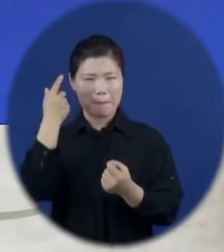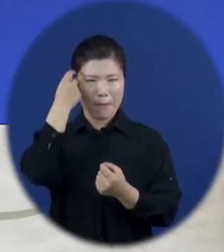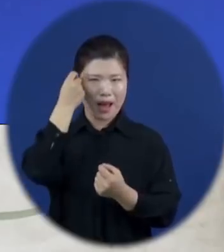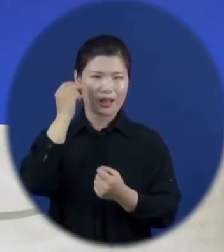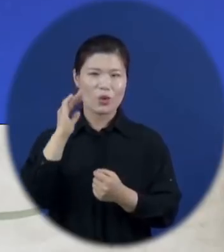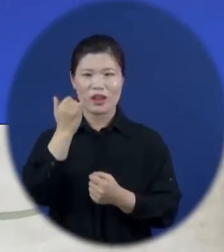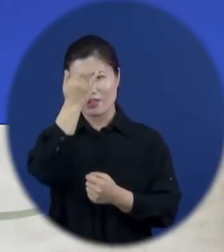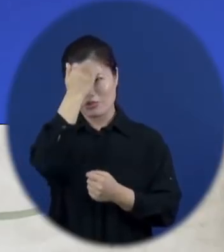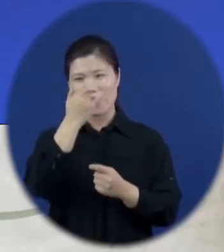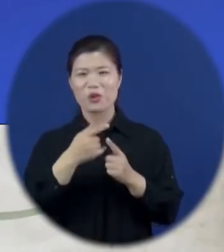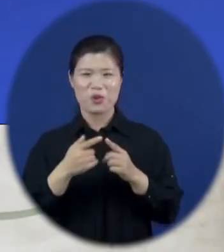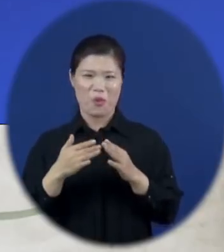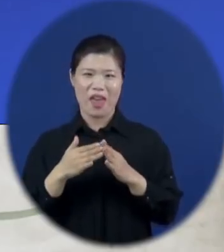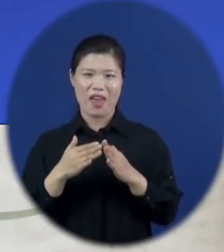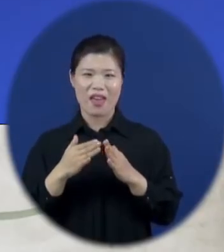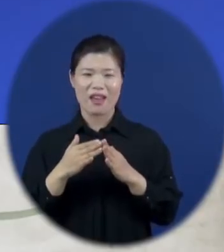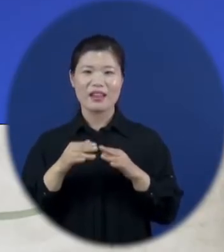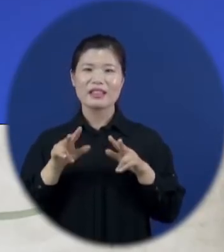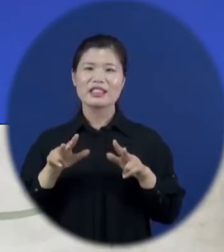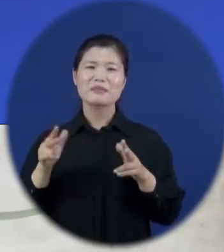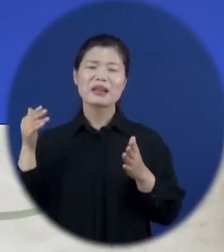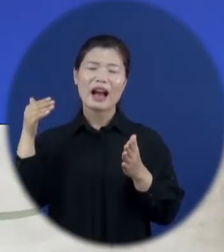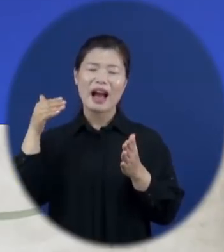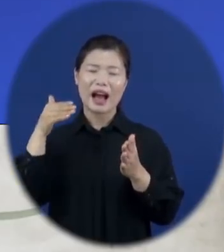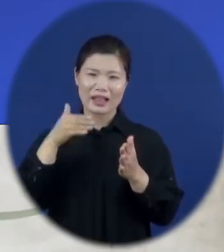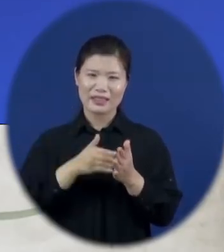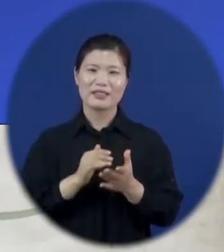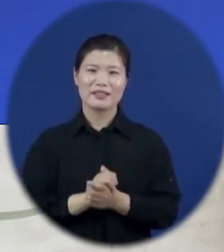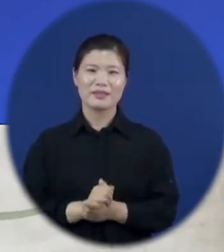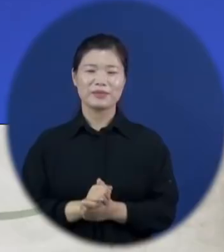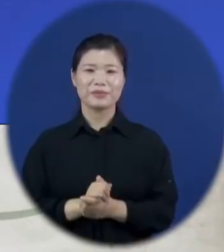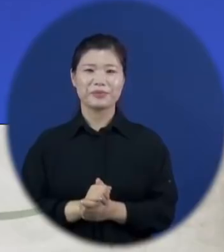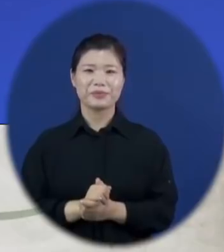각인되어 있었습니다. 어려서부터 지금까지도 그렇습니다.